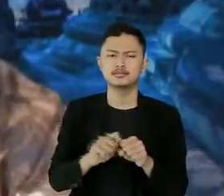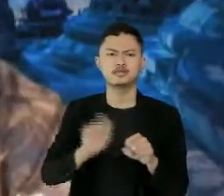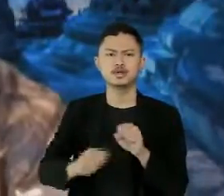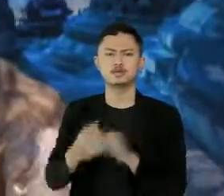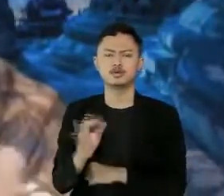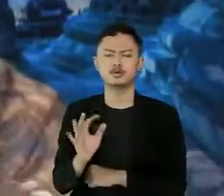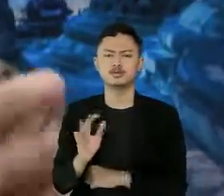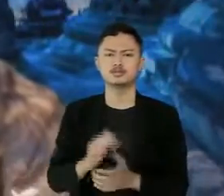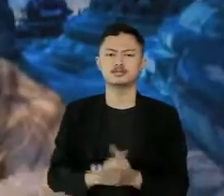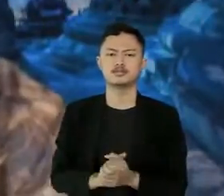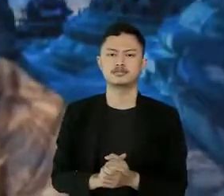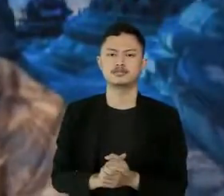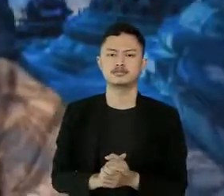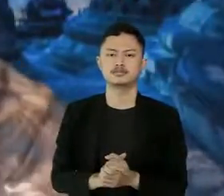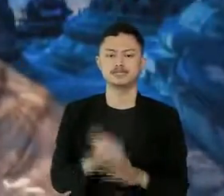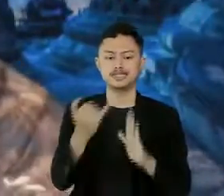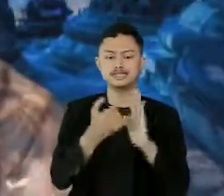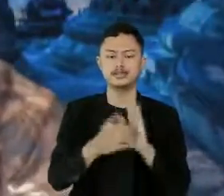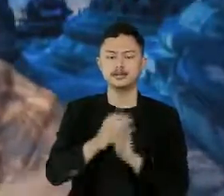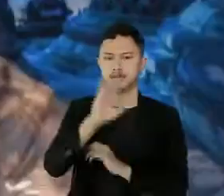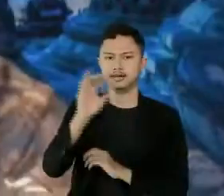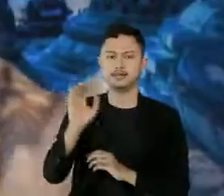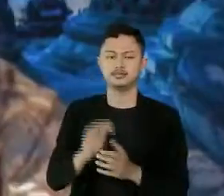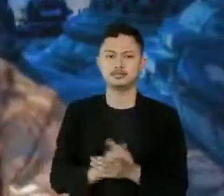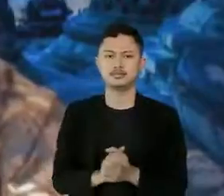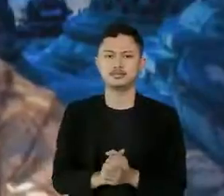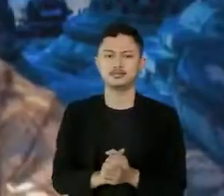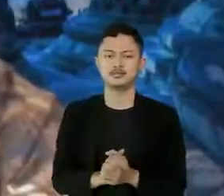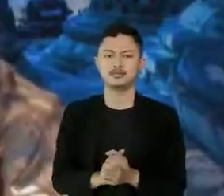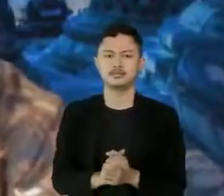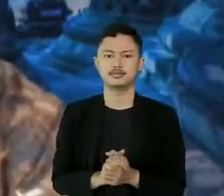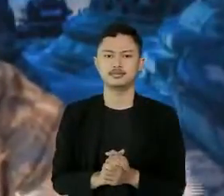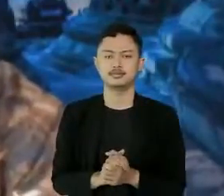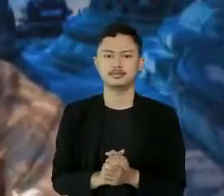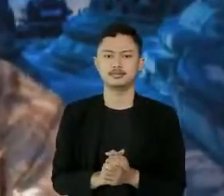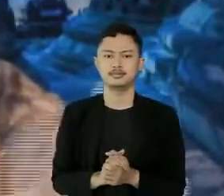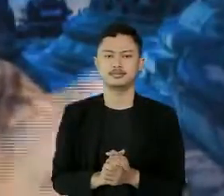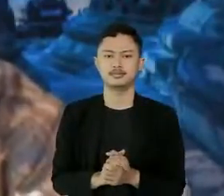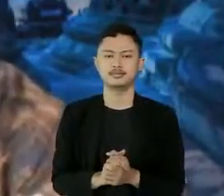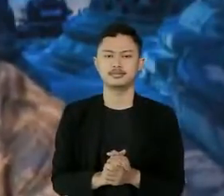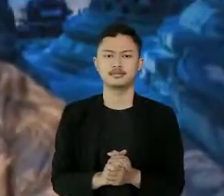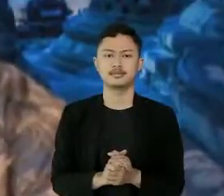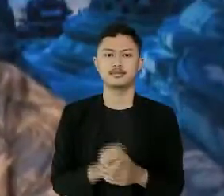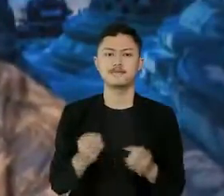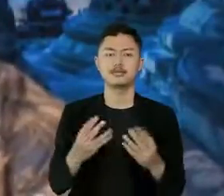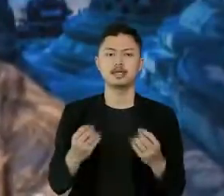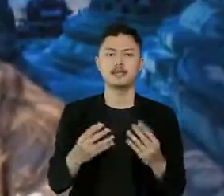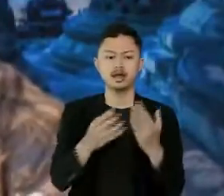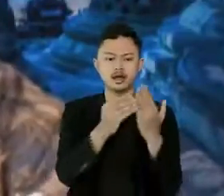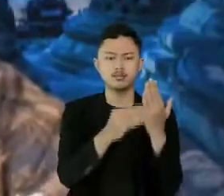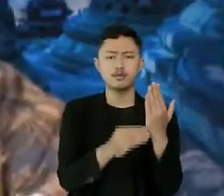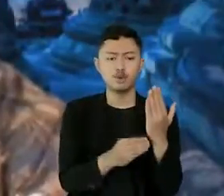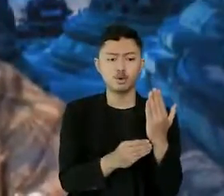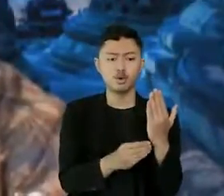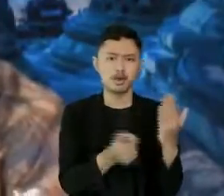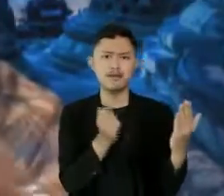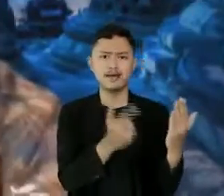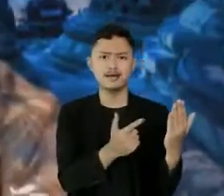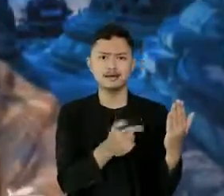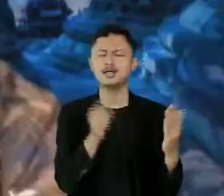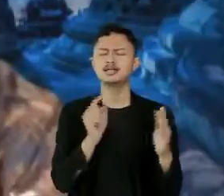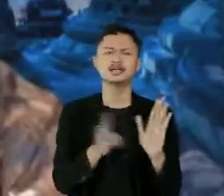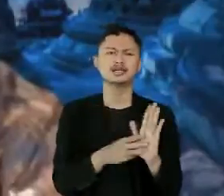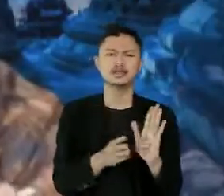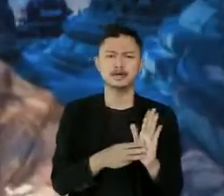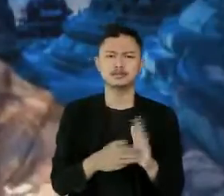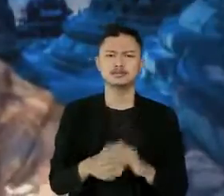deh, ini gini loh, dilengkapi dan sebagainya lah gitu, diperbaiki. Kira-kira begitu. Nah, pada saat buku panduan ini berbayar, menjadi